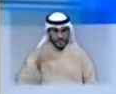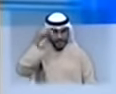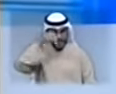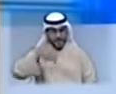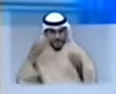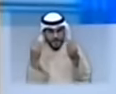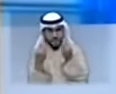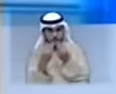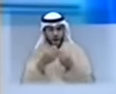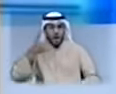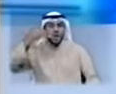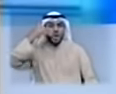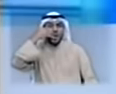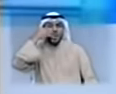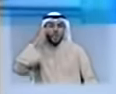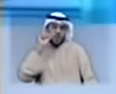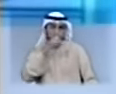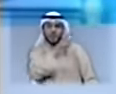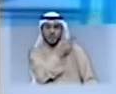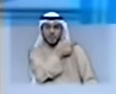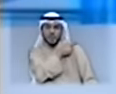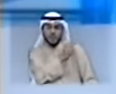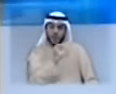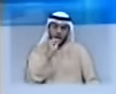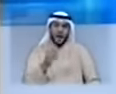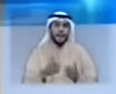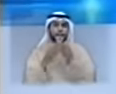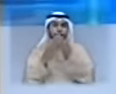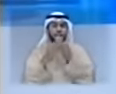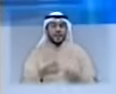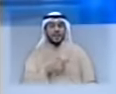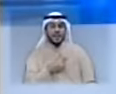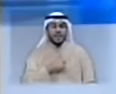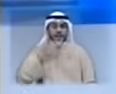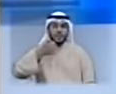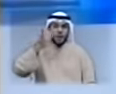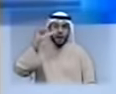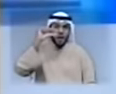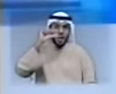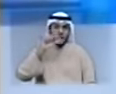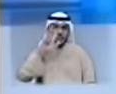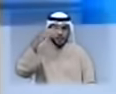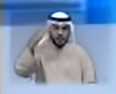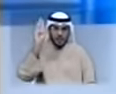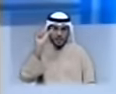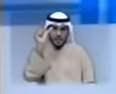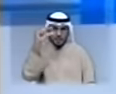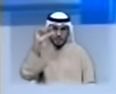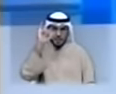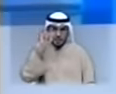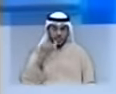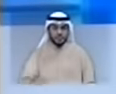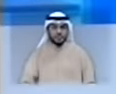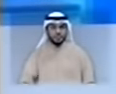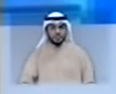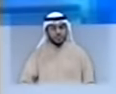وينضم إلينا عبر الهاتف اللواء ركن بحري خالد الكندري آمر القوى البحرية. نرحب فيك لواء